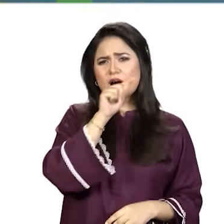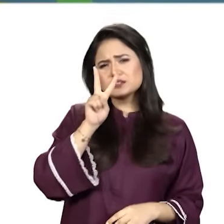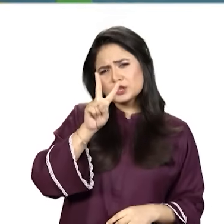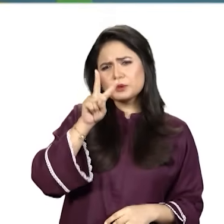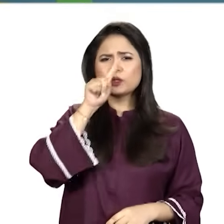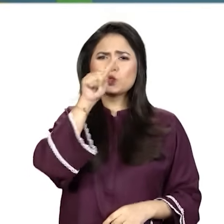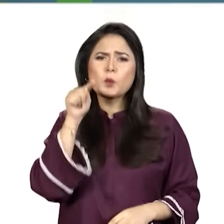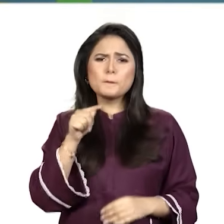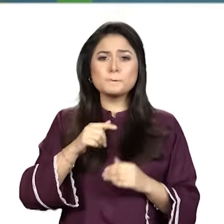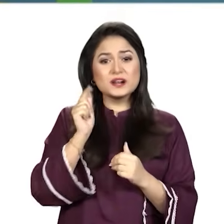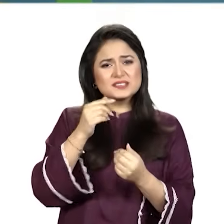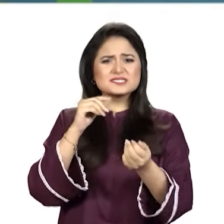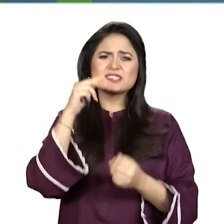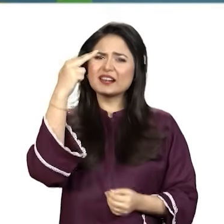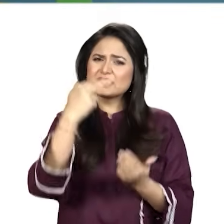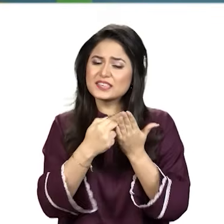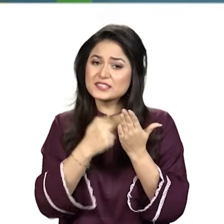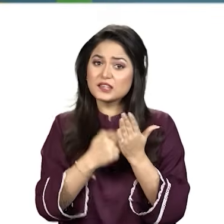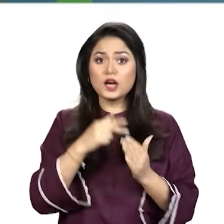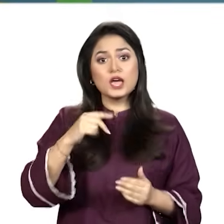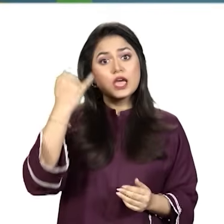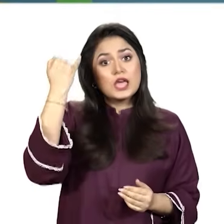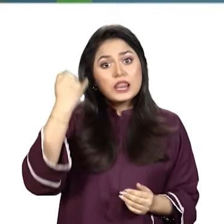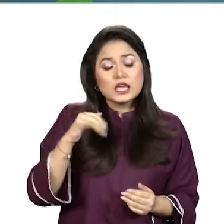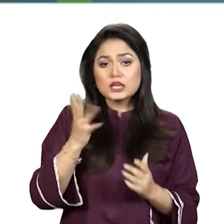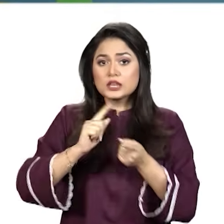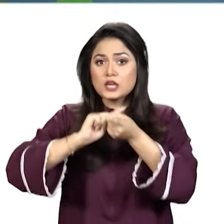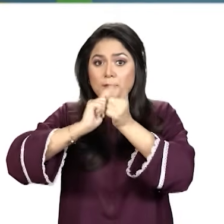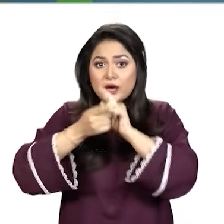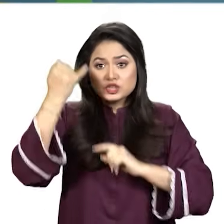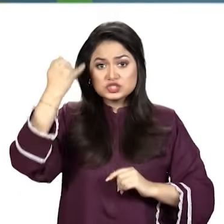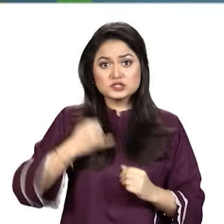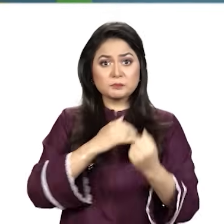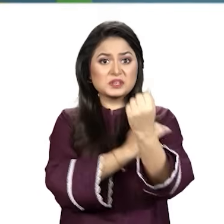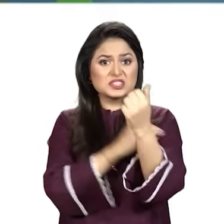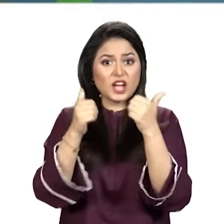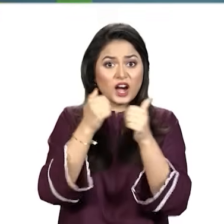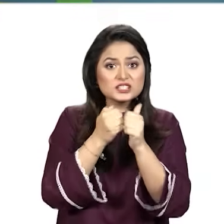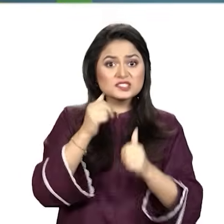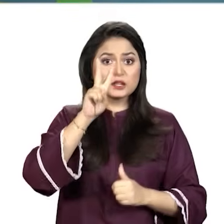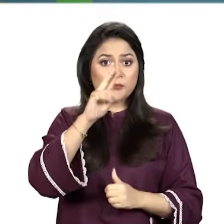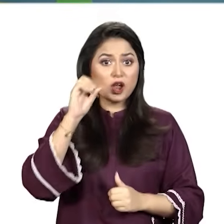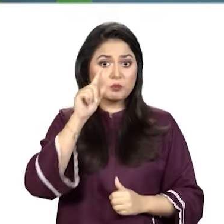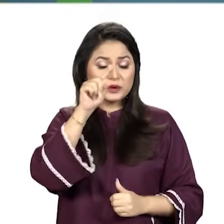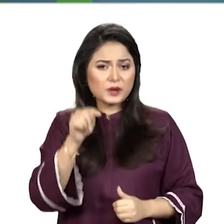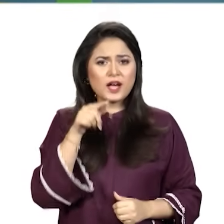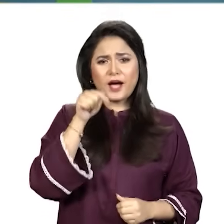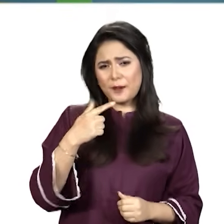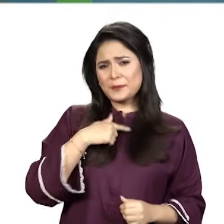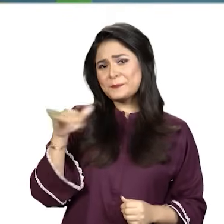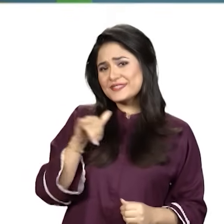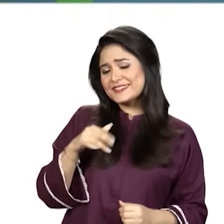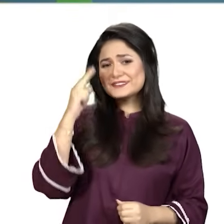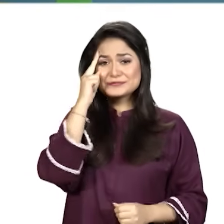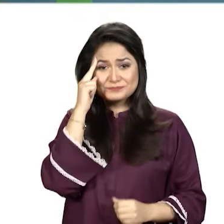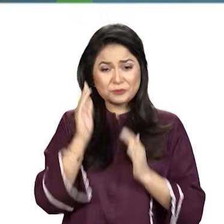2% हिस्से पर मुश्तमिल है, मगर ये हमारे जिस्म की 20% तवानाई इस्तेमाल करता है। अगर आप भी मेरी तरह ओवर थिंकर हैं तो